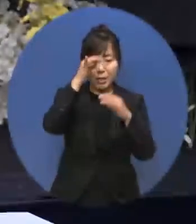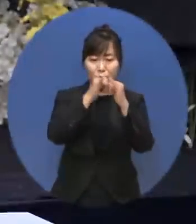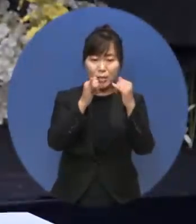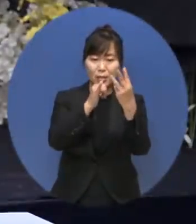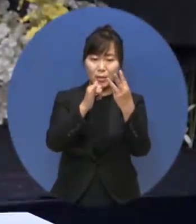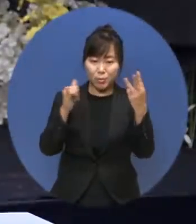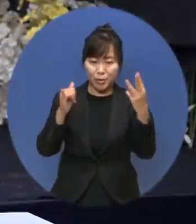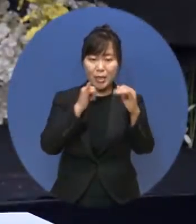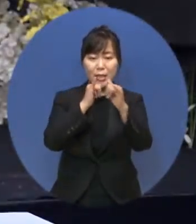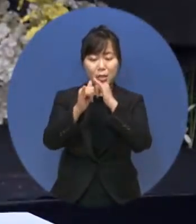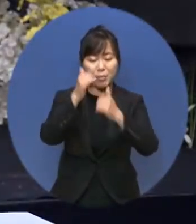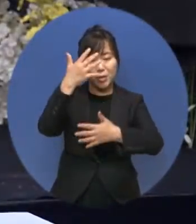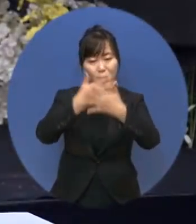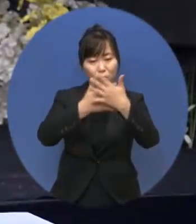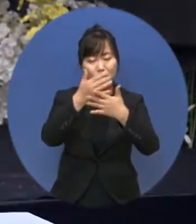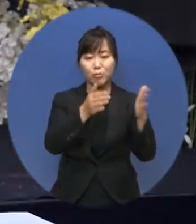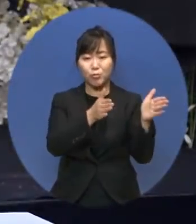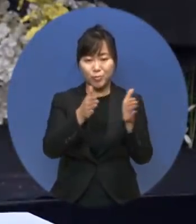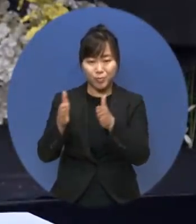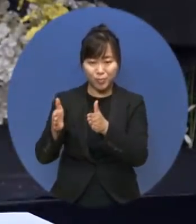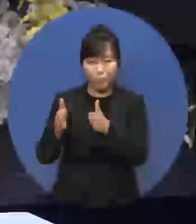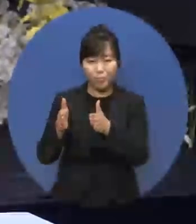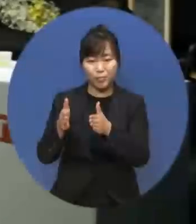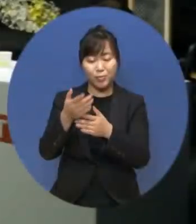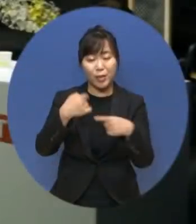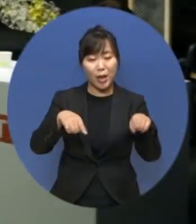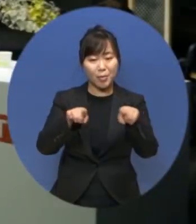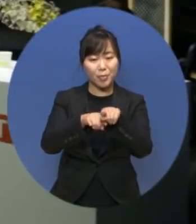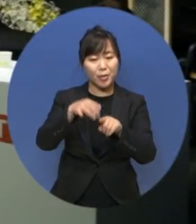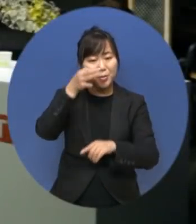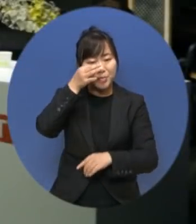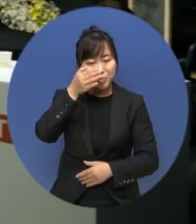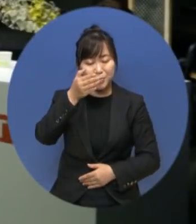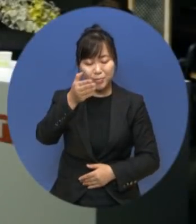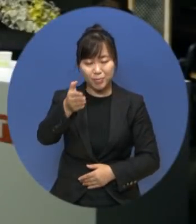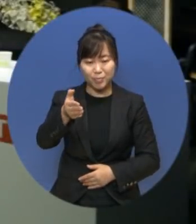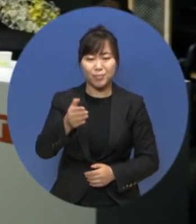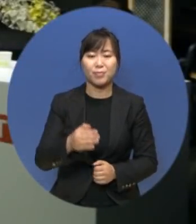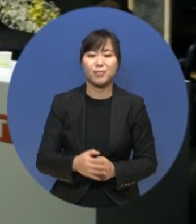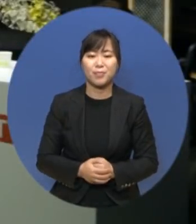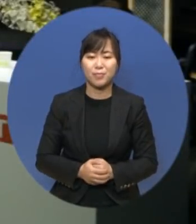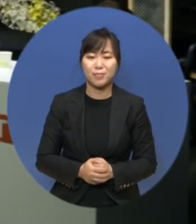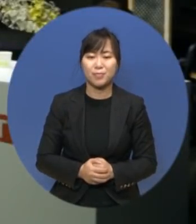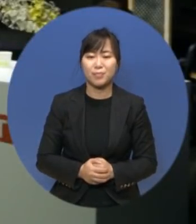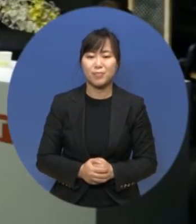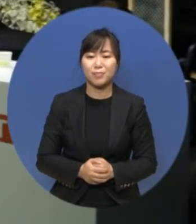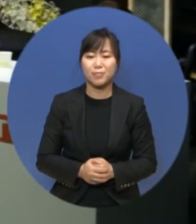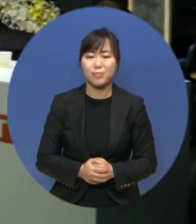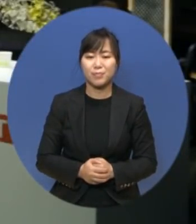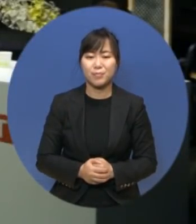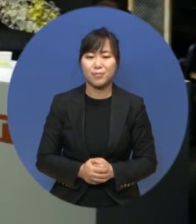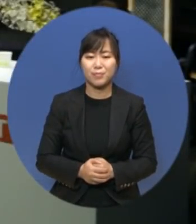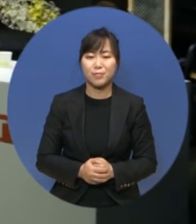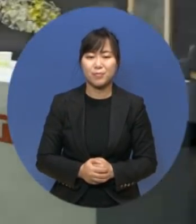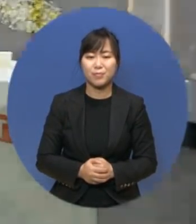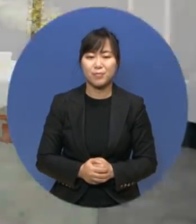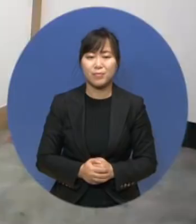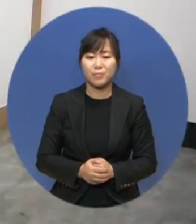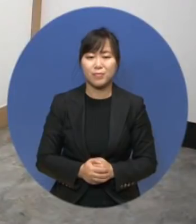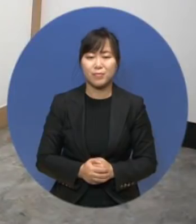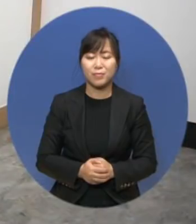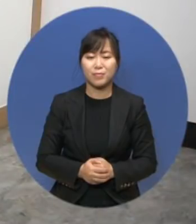세 분의 인터뷰 영상을 준비했습니다. 함께 보시고 그리고 다음으로 이어지도록 하겠습니다.